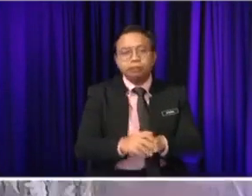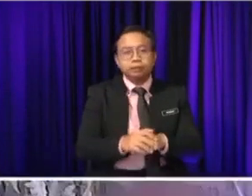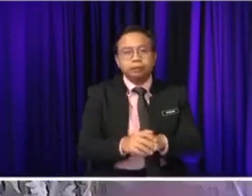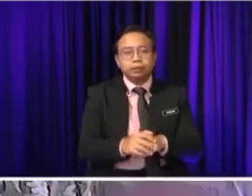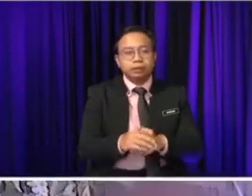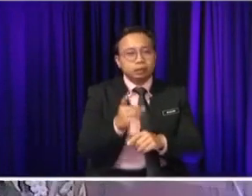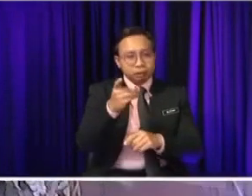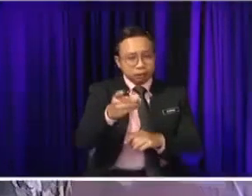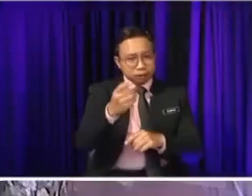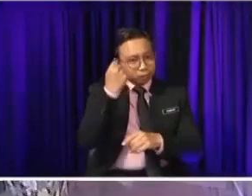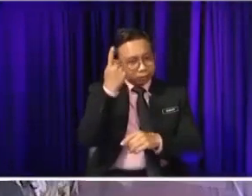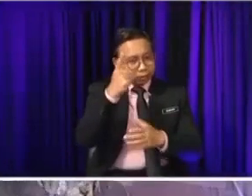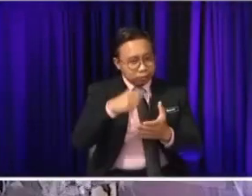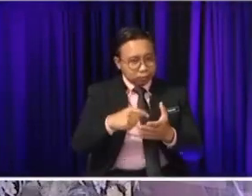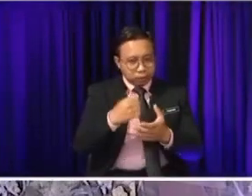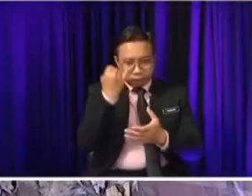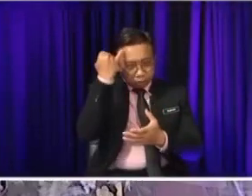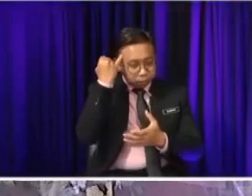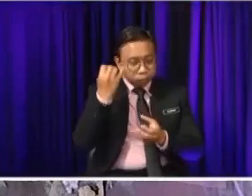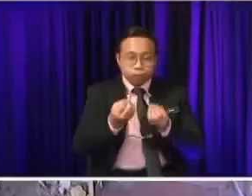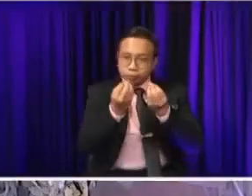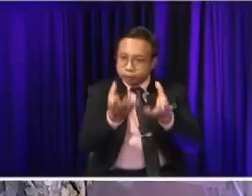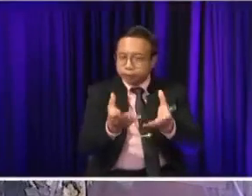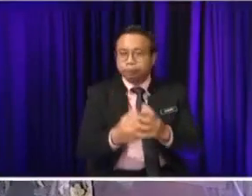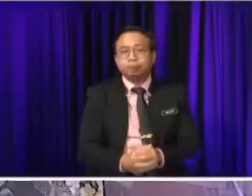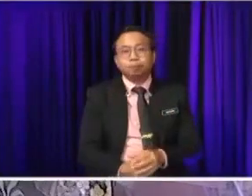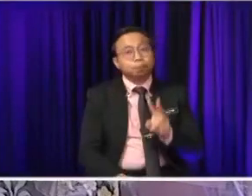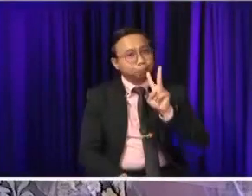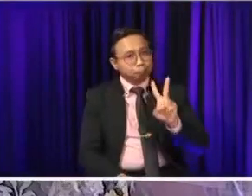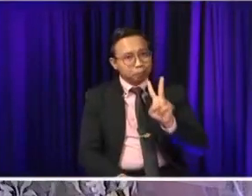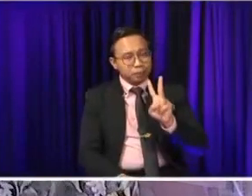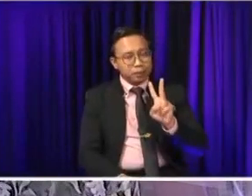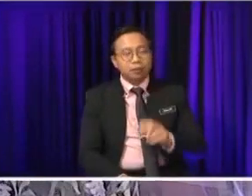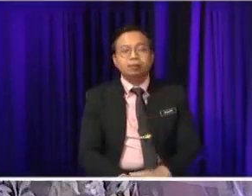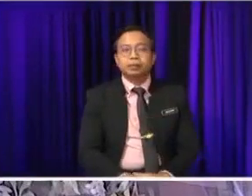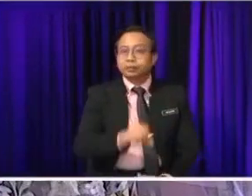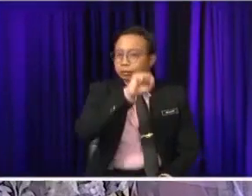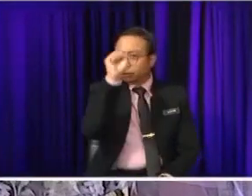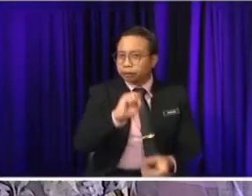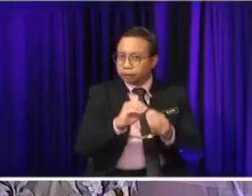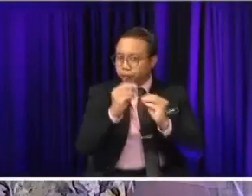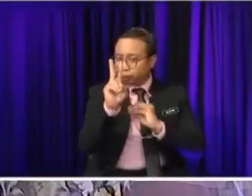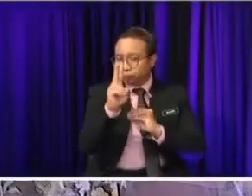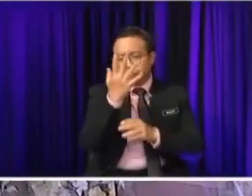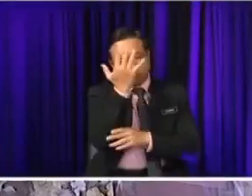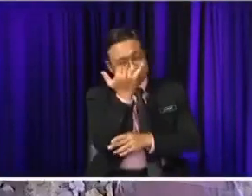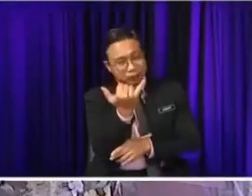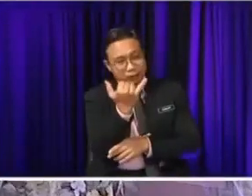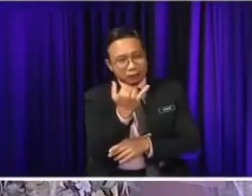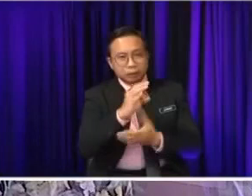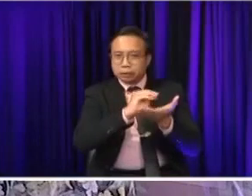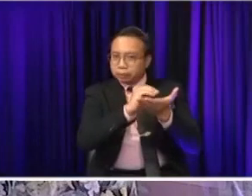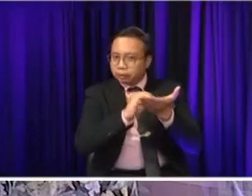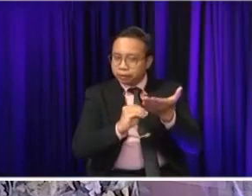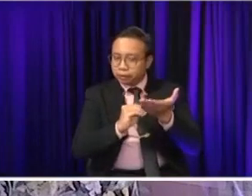bermakni dia paham apa ilmu yang disampaikan Oke Yang kedua kita tengok pada soalnya nomor 2 Mengapakah mede